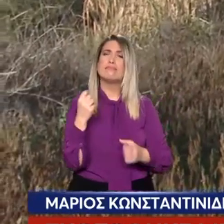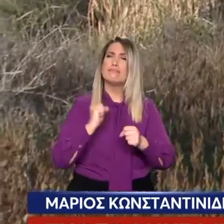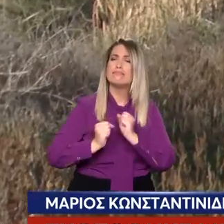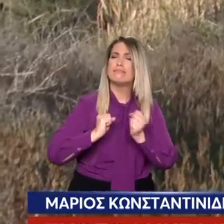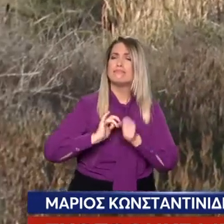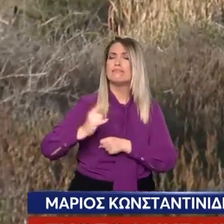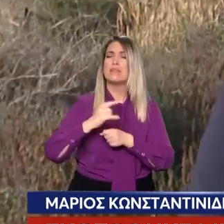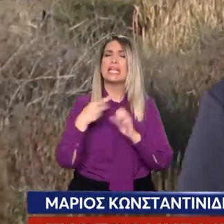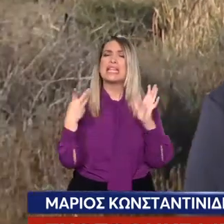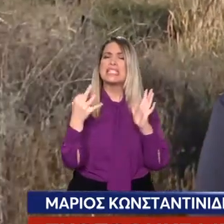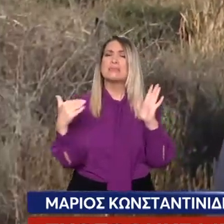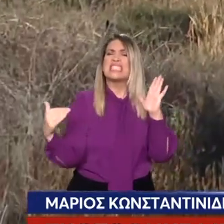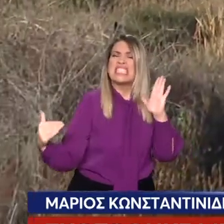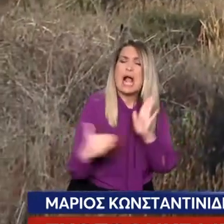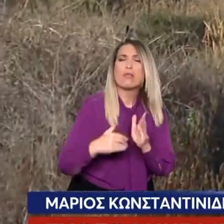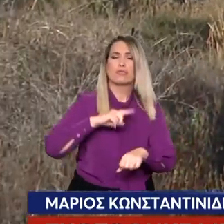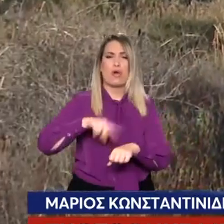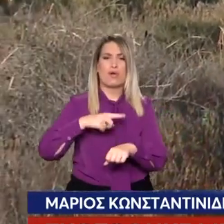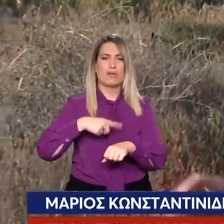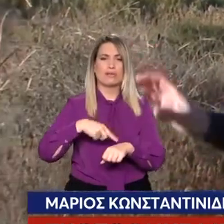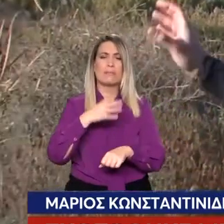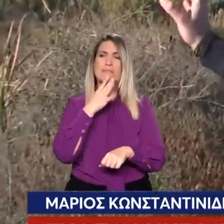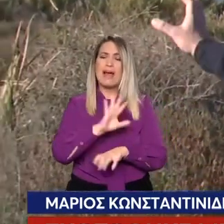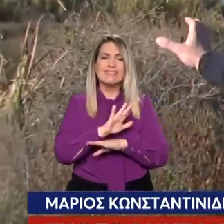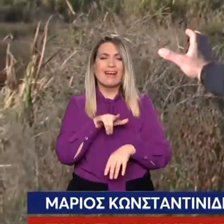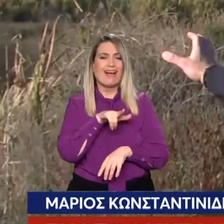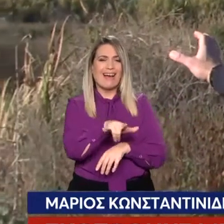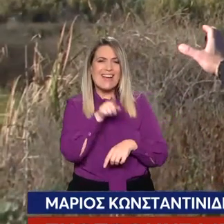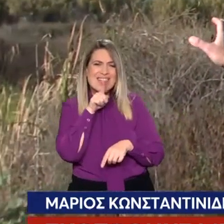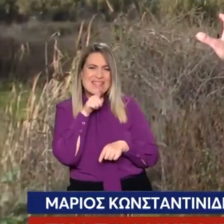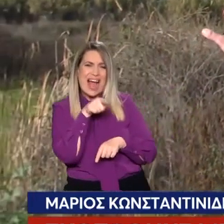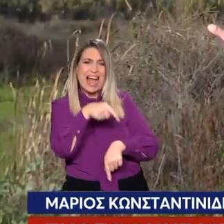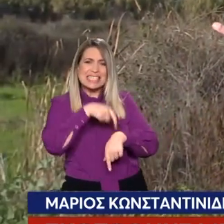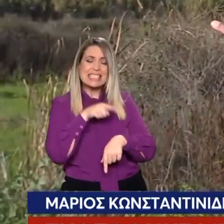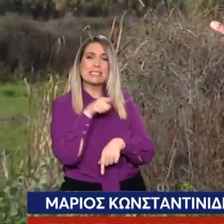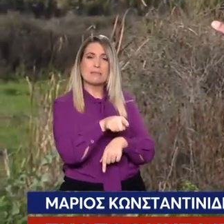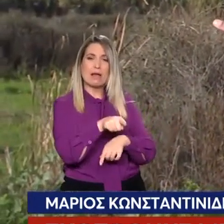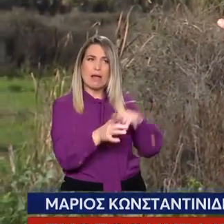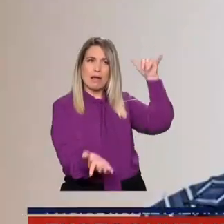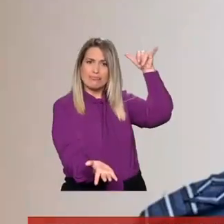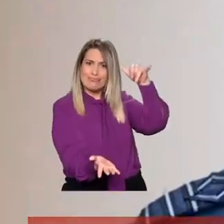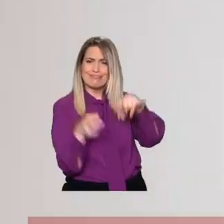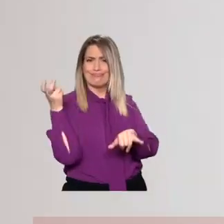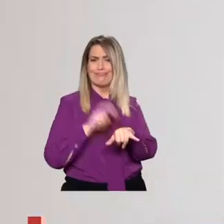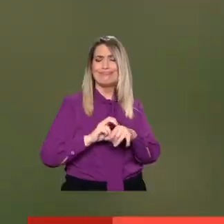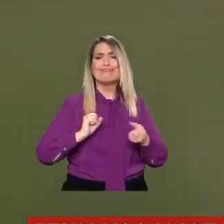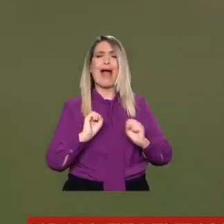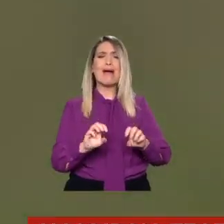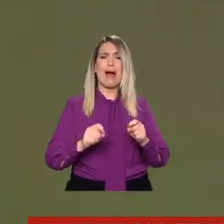πριν πραγματοποιήσει την τελευταία του πτήση, το αεροπλάνο, σε αυτό εδώ το σημείο, τύλιγεται στις φλόγες.